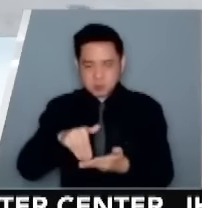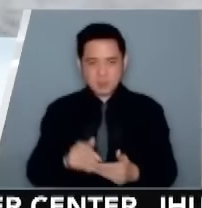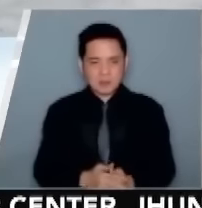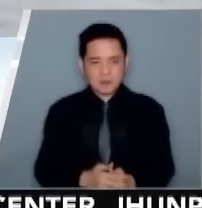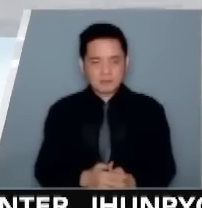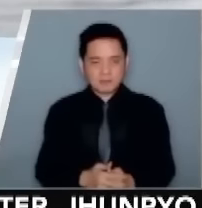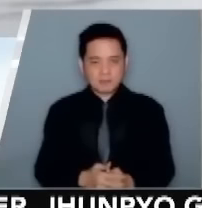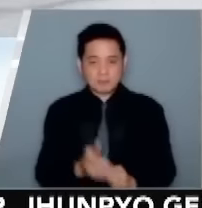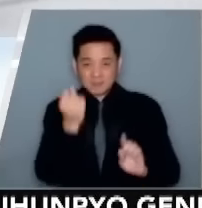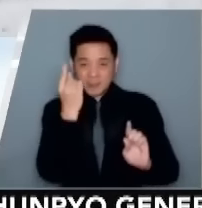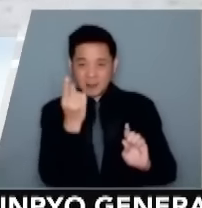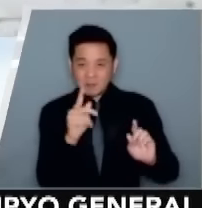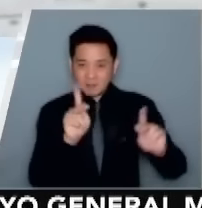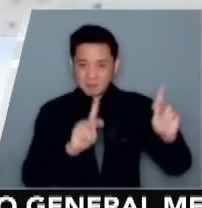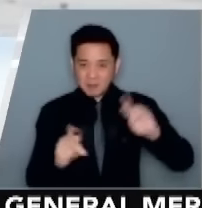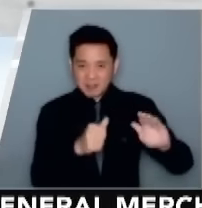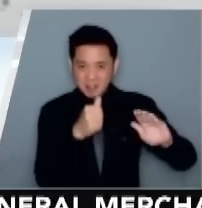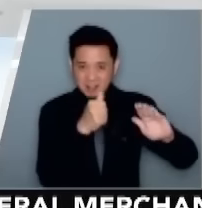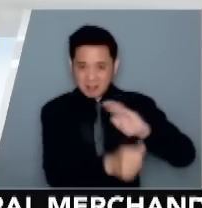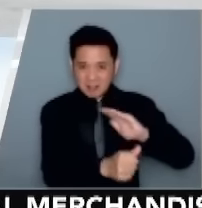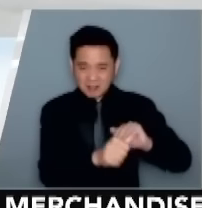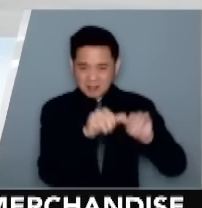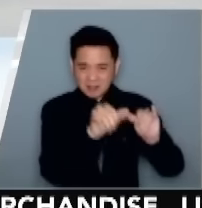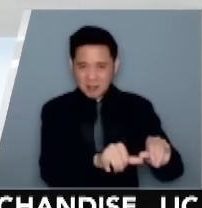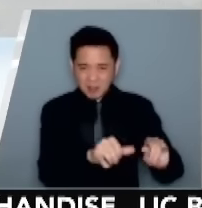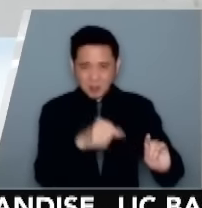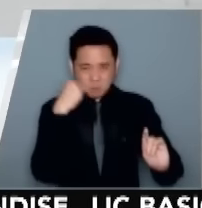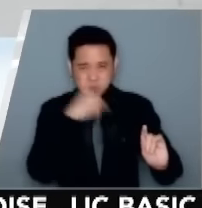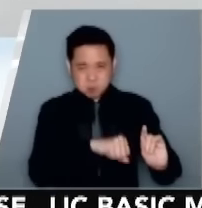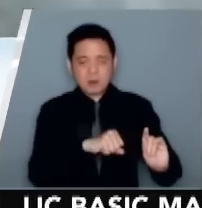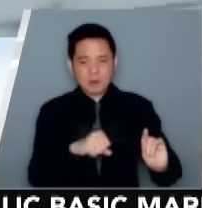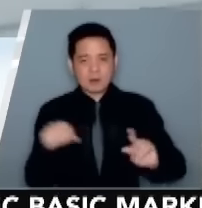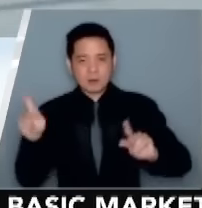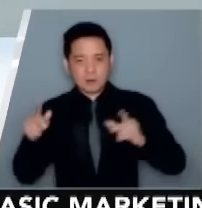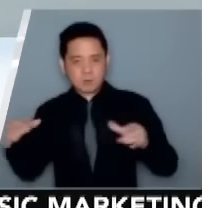operation na isinasagawa ng autoridad sa